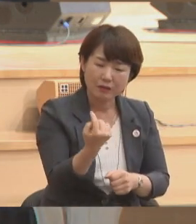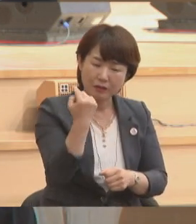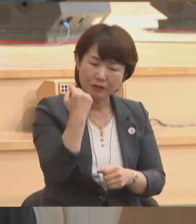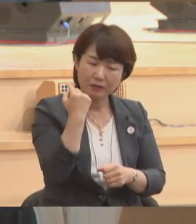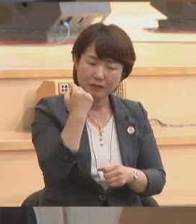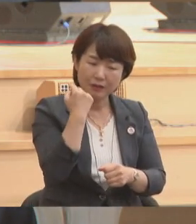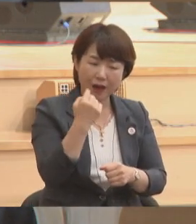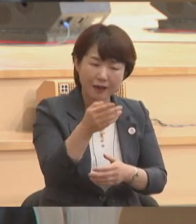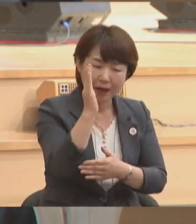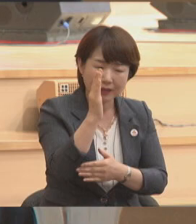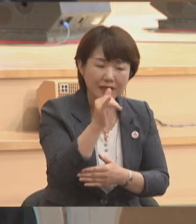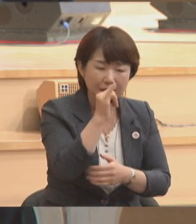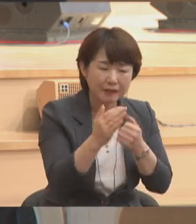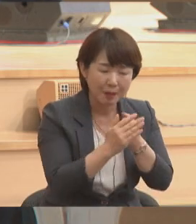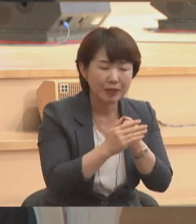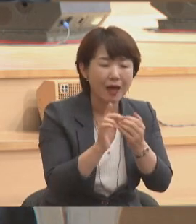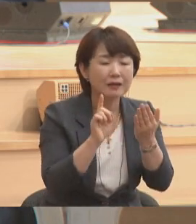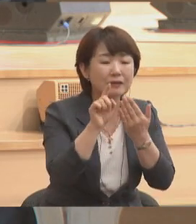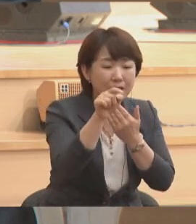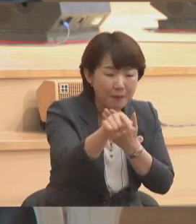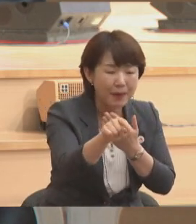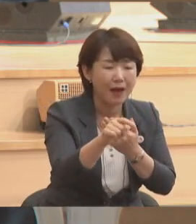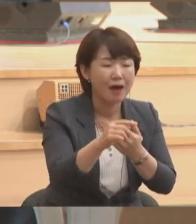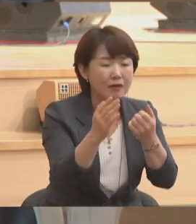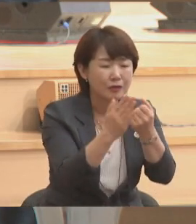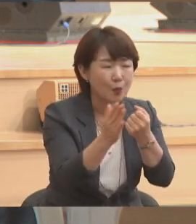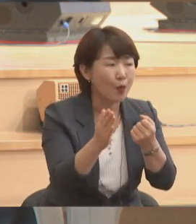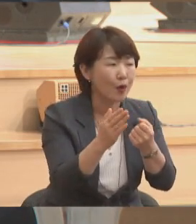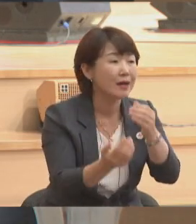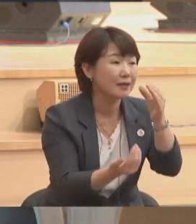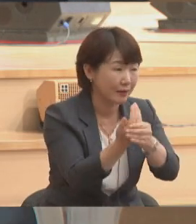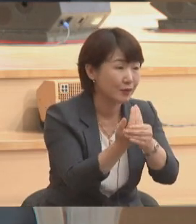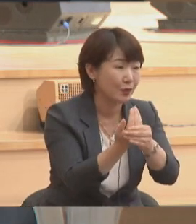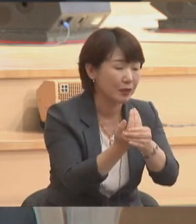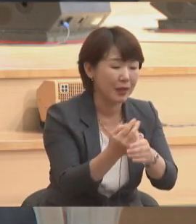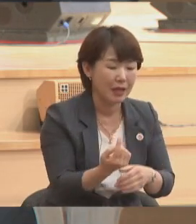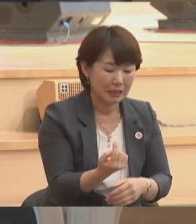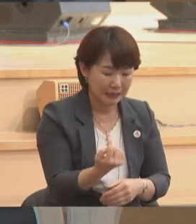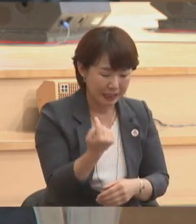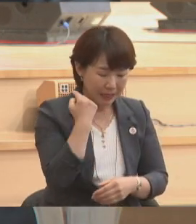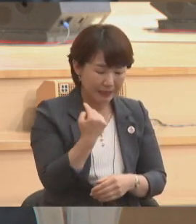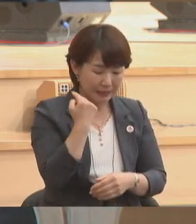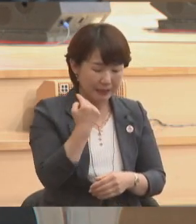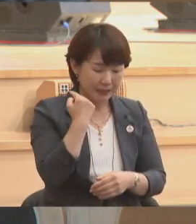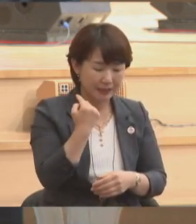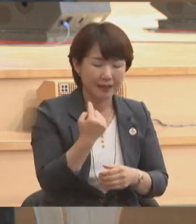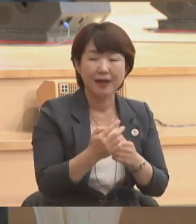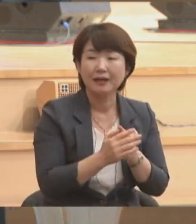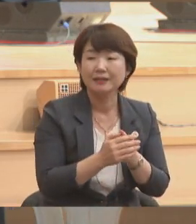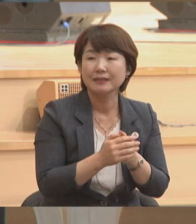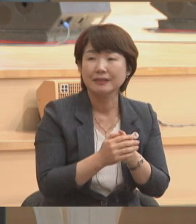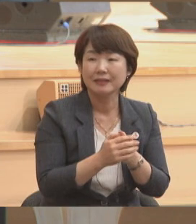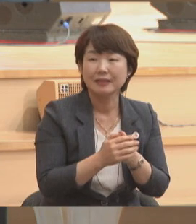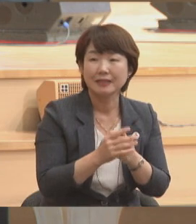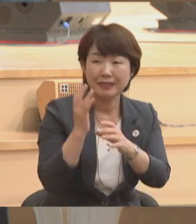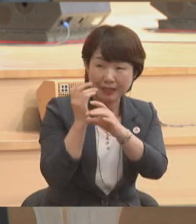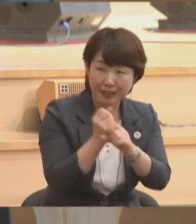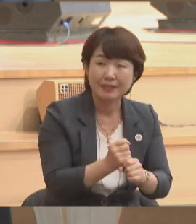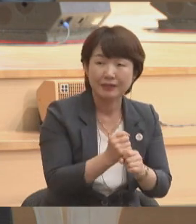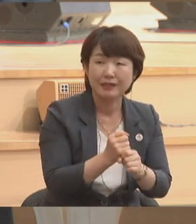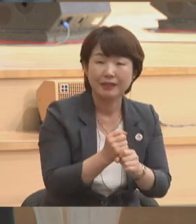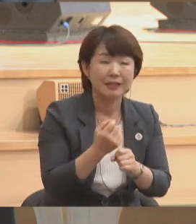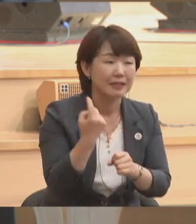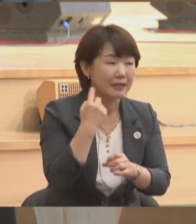그러므로잖아요. 그러므로 아무것도 없는데 그러므로가 나오는 거 아니잖아요. 바로 앞절을 봐야 돼요. 4장 32절 읽어볼까요? 읽습니다.